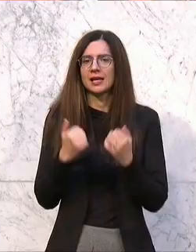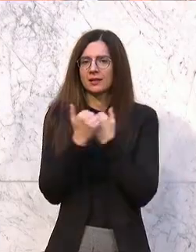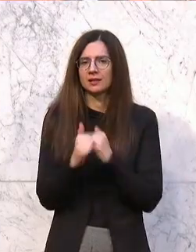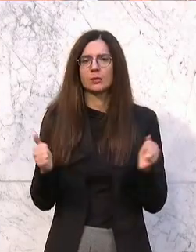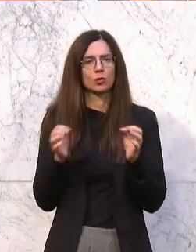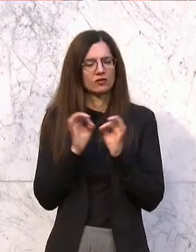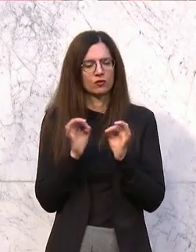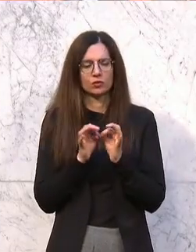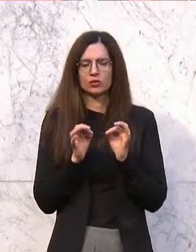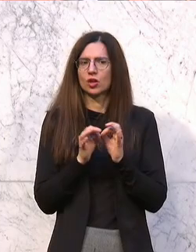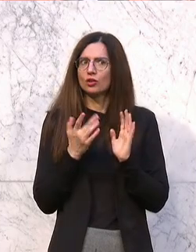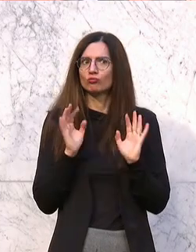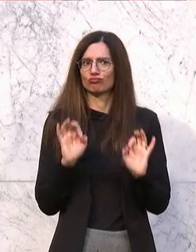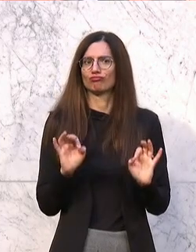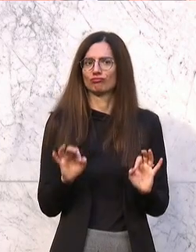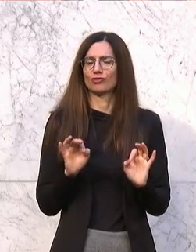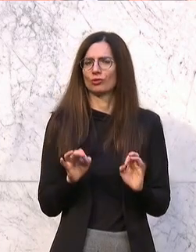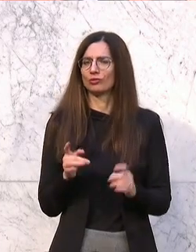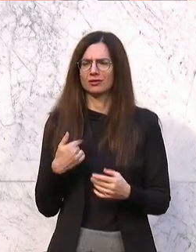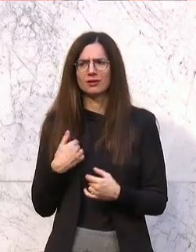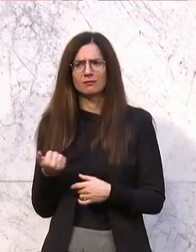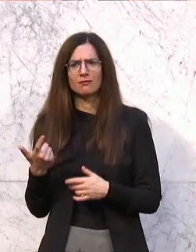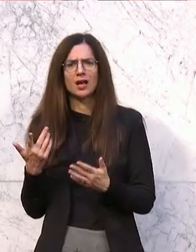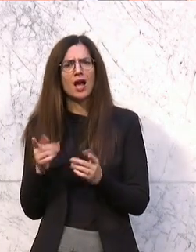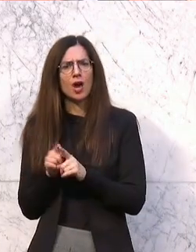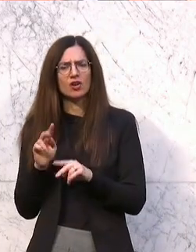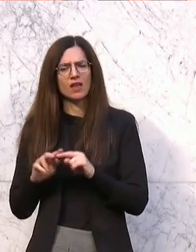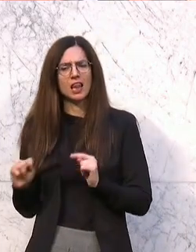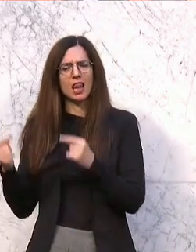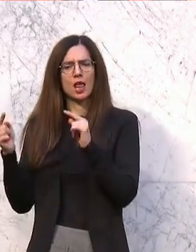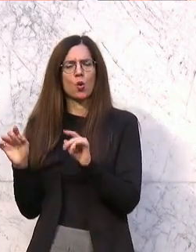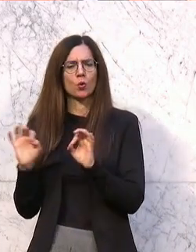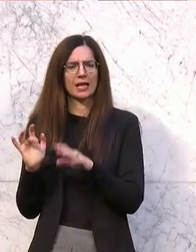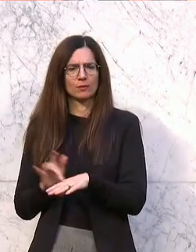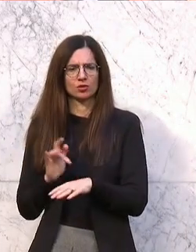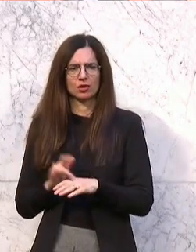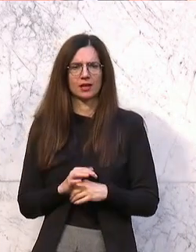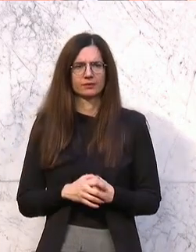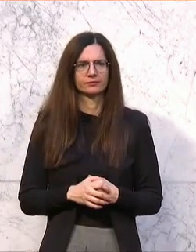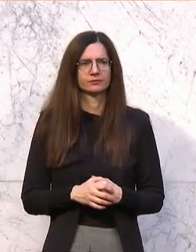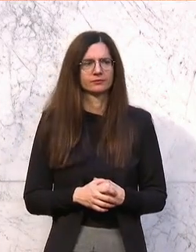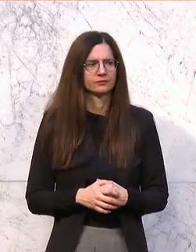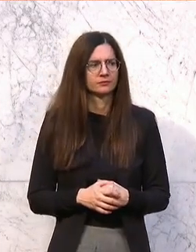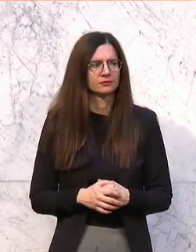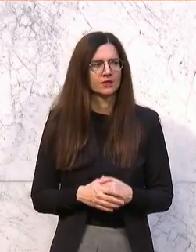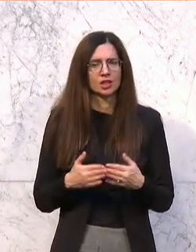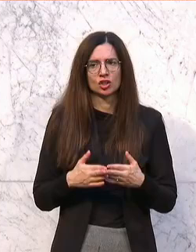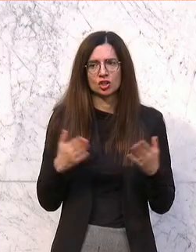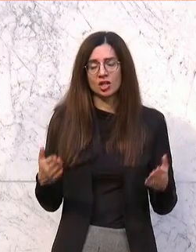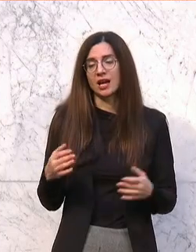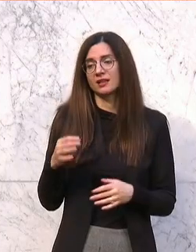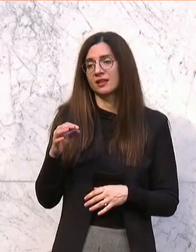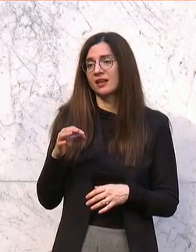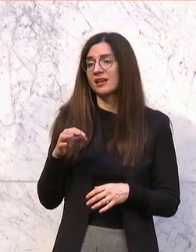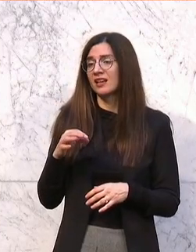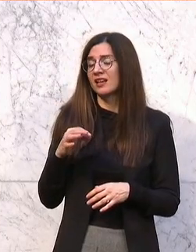Demokratie funktioniert nicht so schlecht, wenn sie auch manchmal sehr emotional ist. Aber trotzdem mit seinem Wort, mir ist schade, dass die Freiheitliche Partei